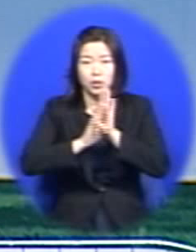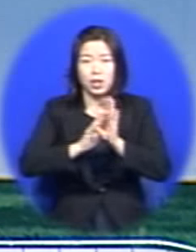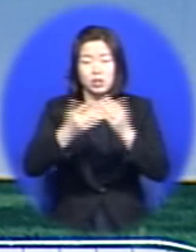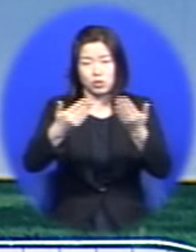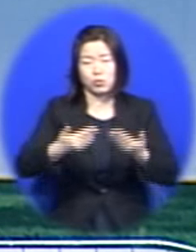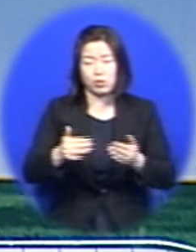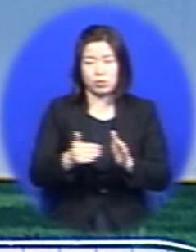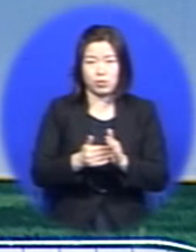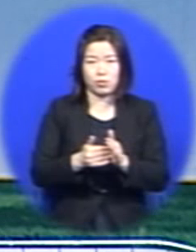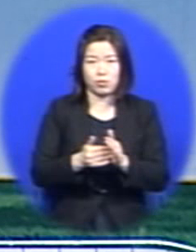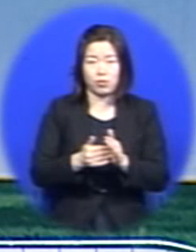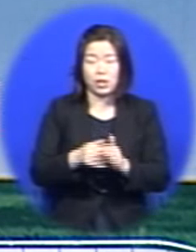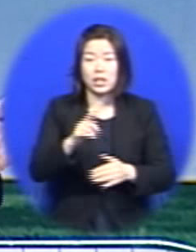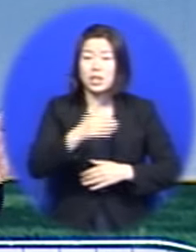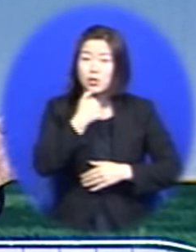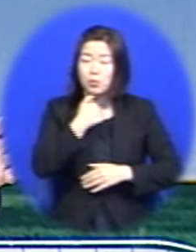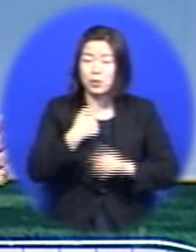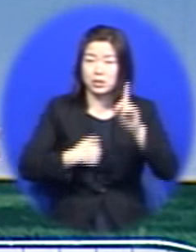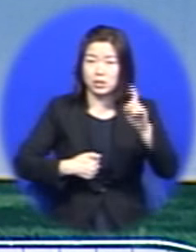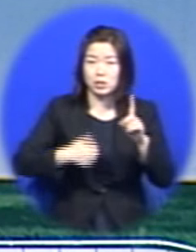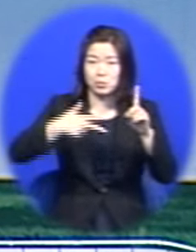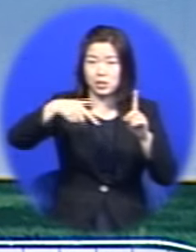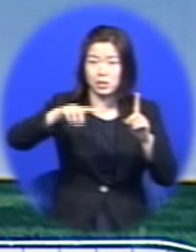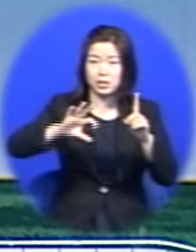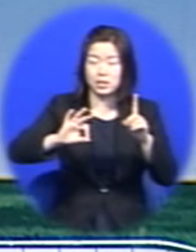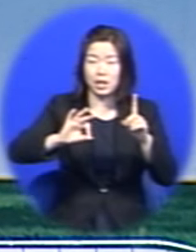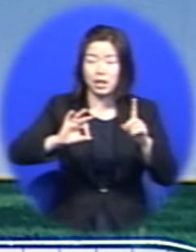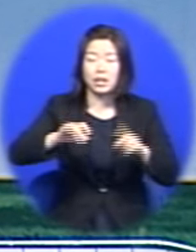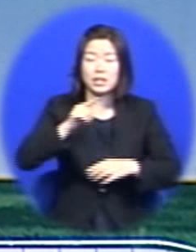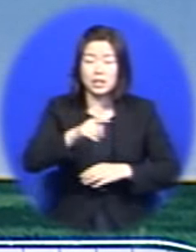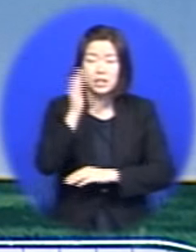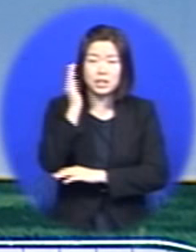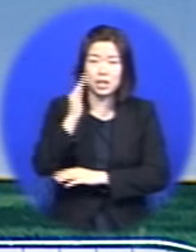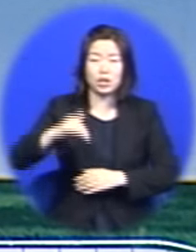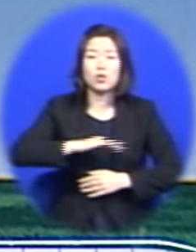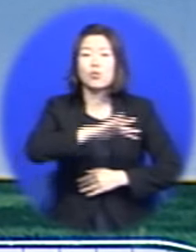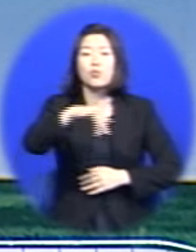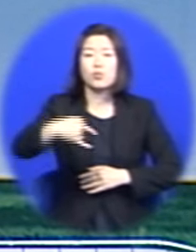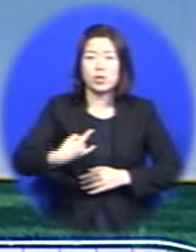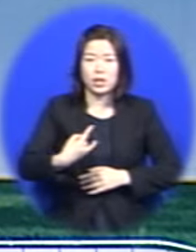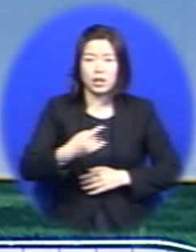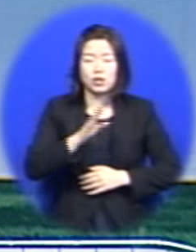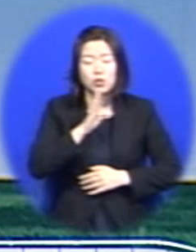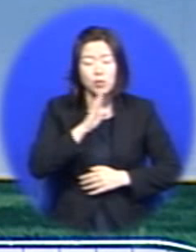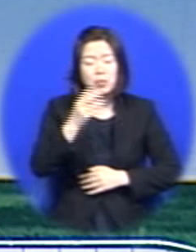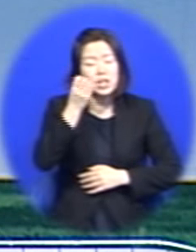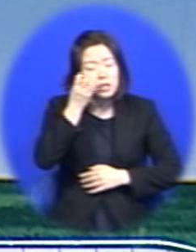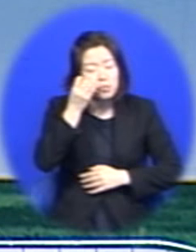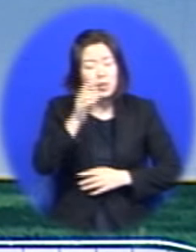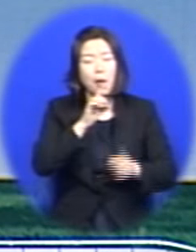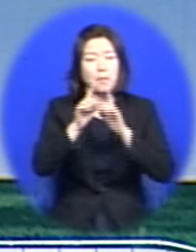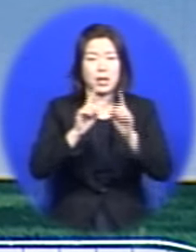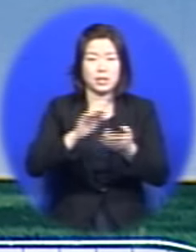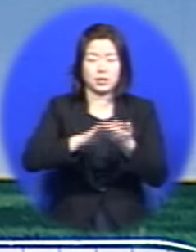여러분, 이 로마서 11장의 이 이야기는 우리에게도 굉장히 신비한 말씀입니다.